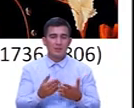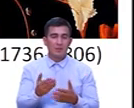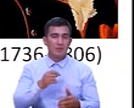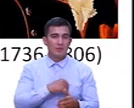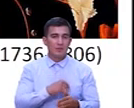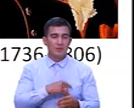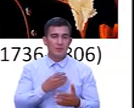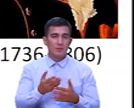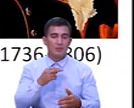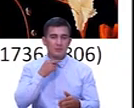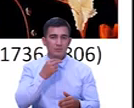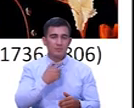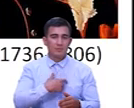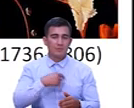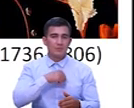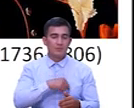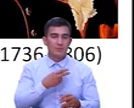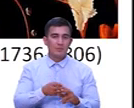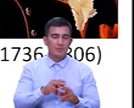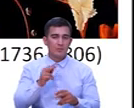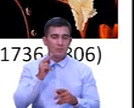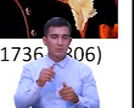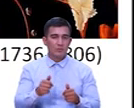uning ahamiyatini fanga kiritdi.